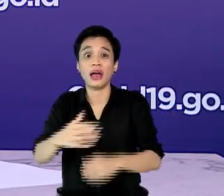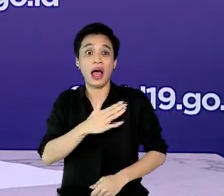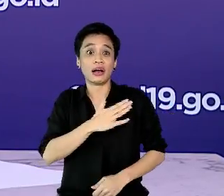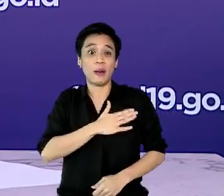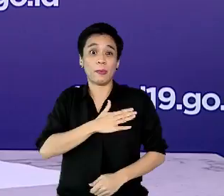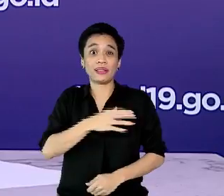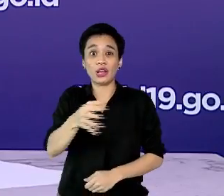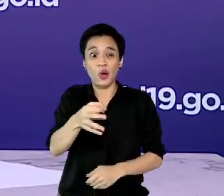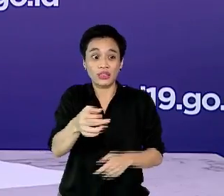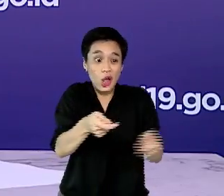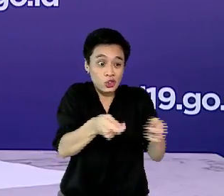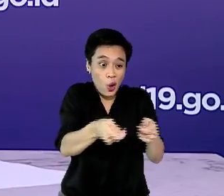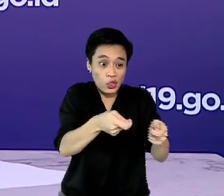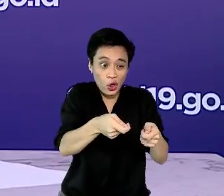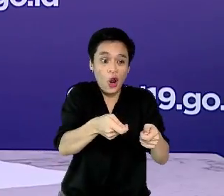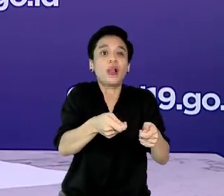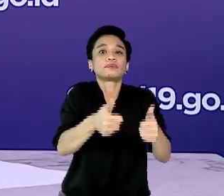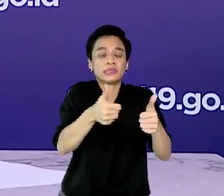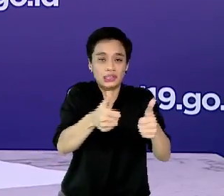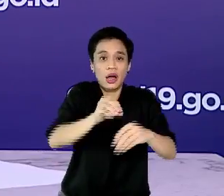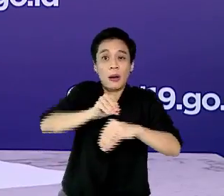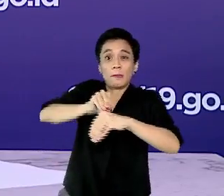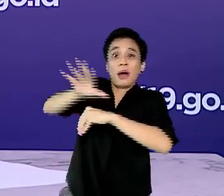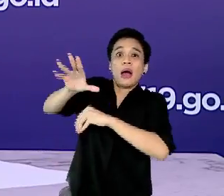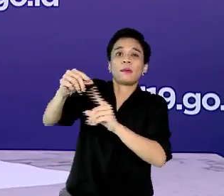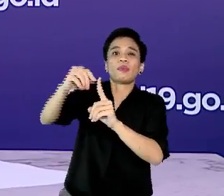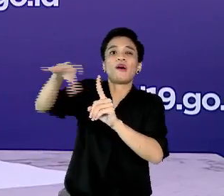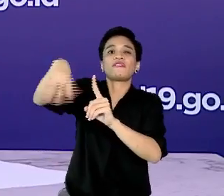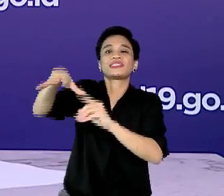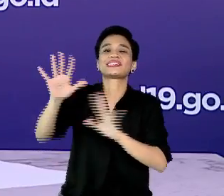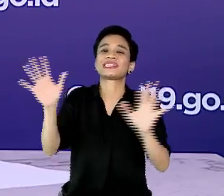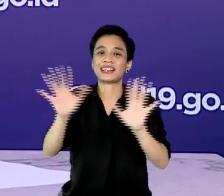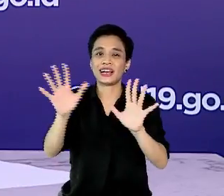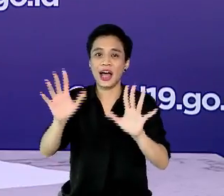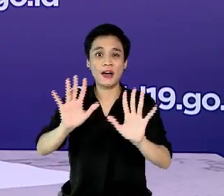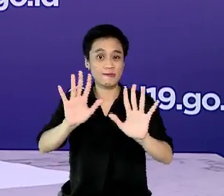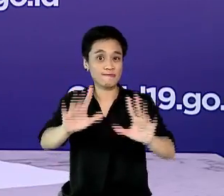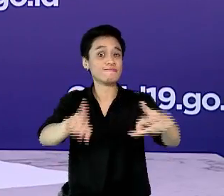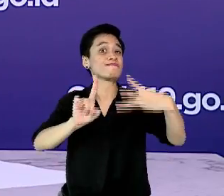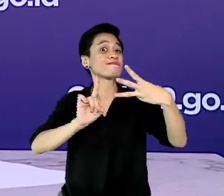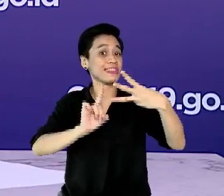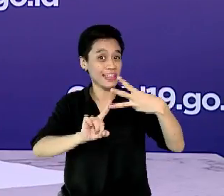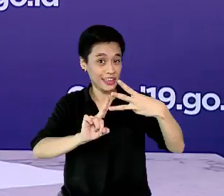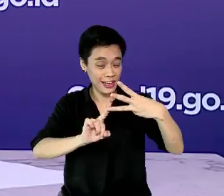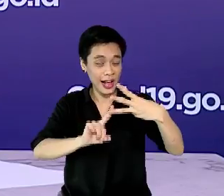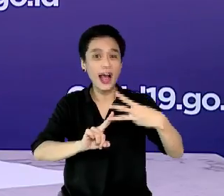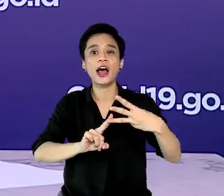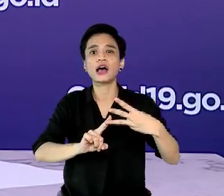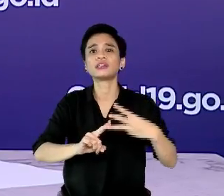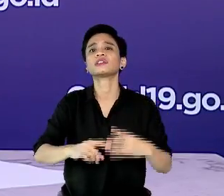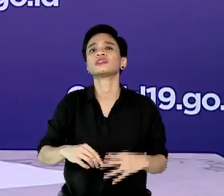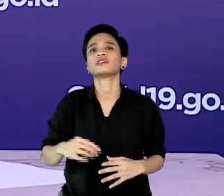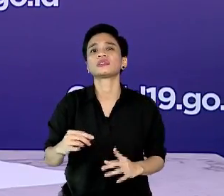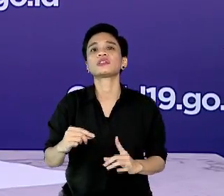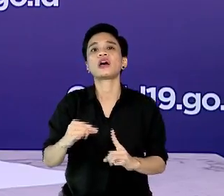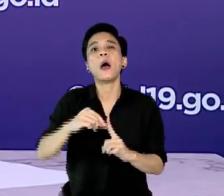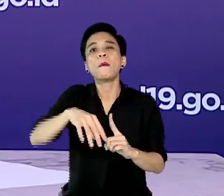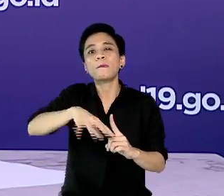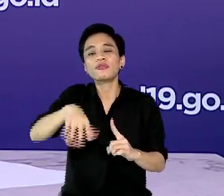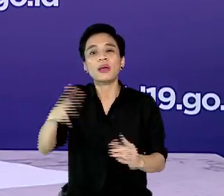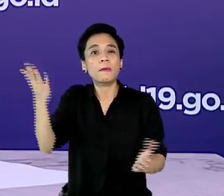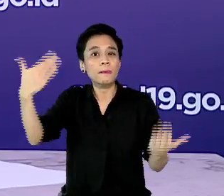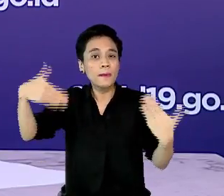provinsi hingga nasional. Terakhir, yaitu pembelajaran yang ketiga adalah Provinsi Bali dan